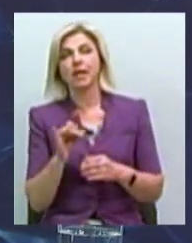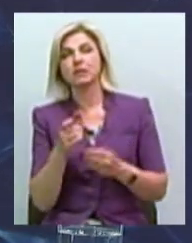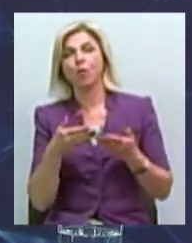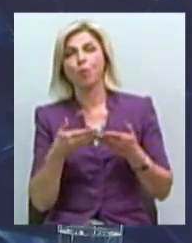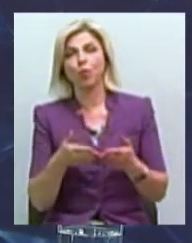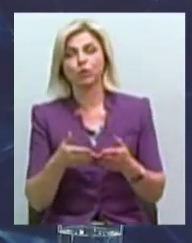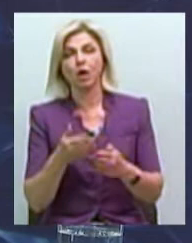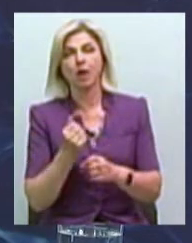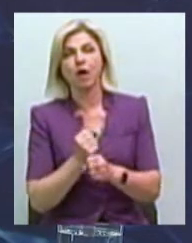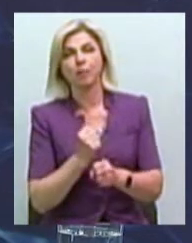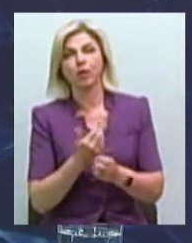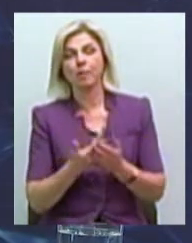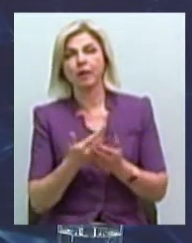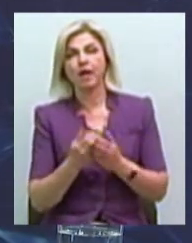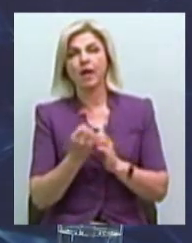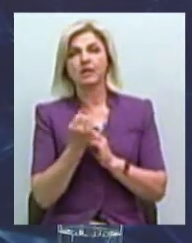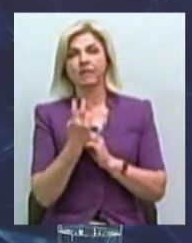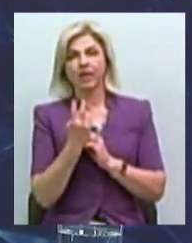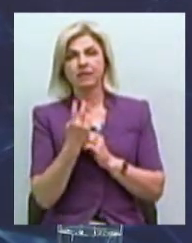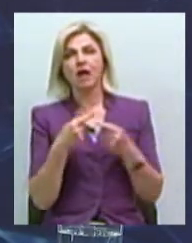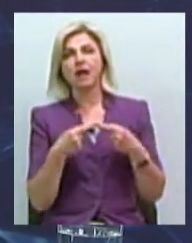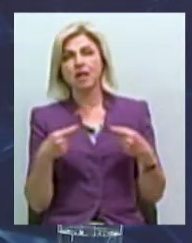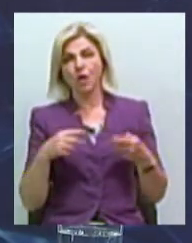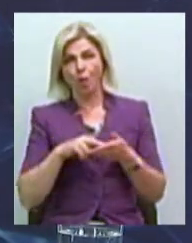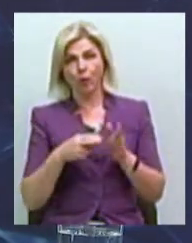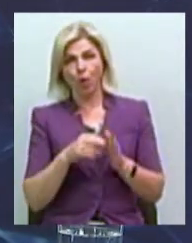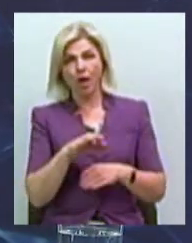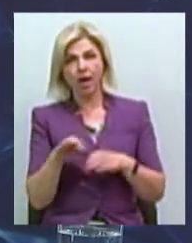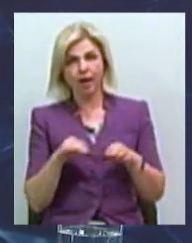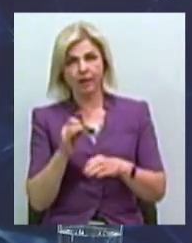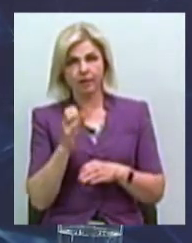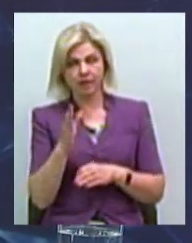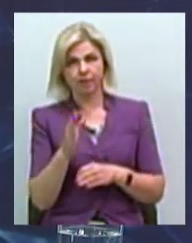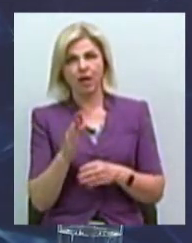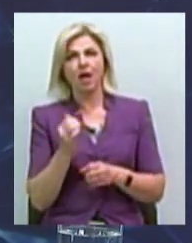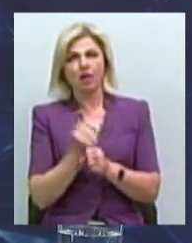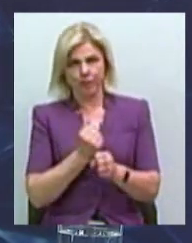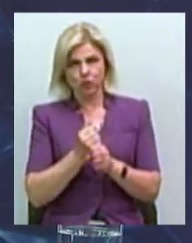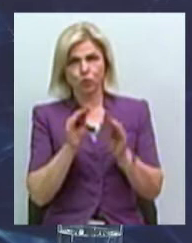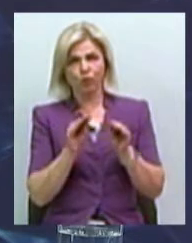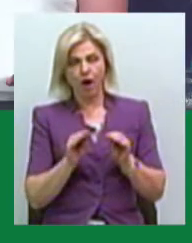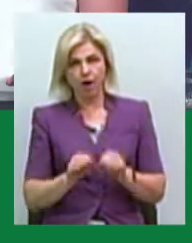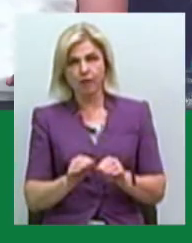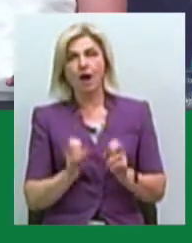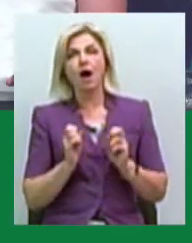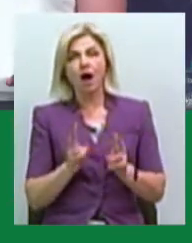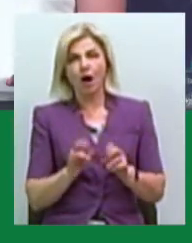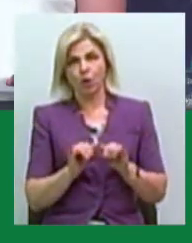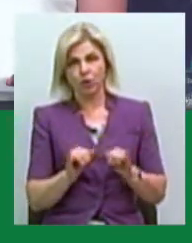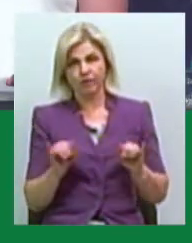розроблено там порядка 12 різних проєктів, передпроєктних напрацювань про те, як